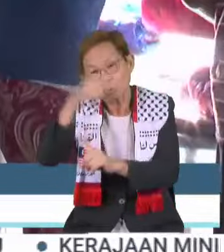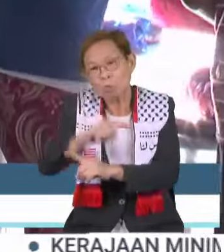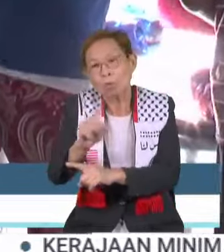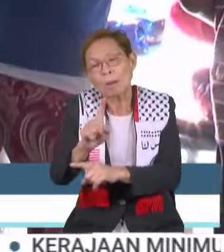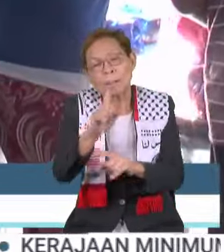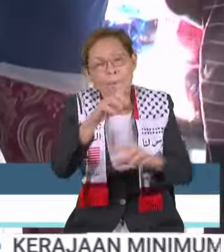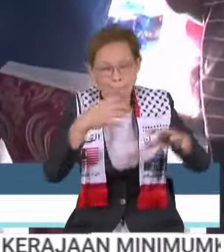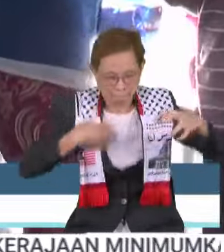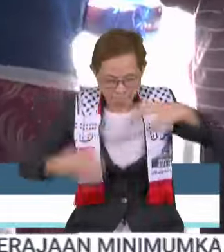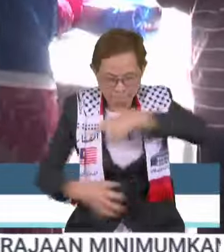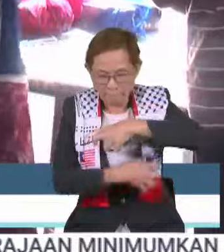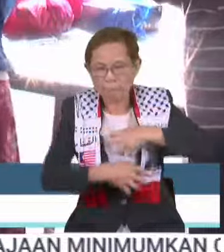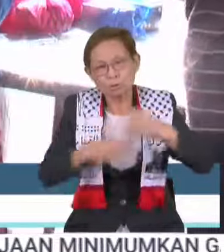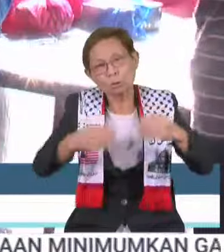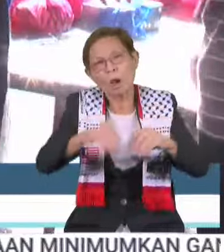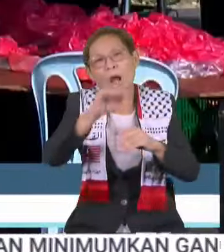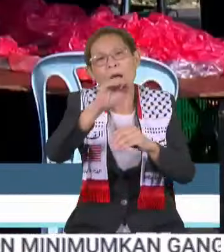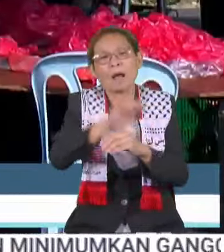bahagian.